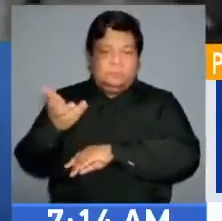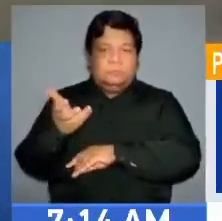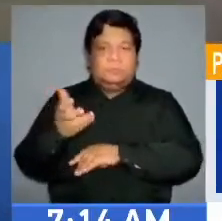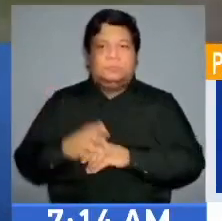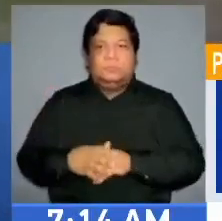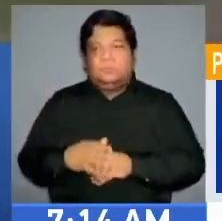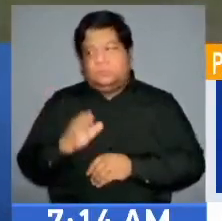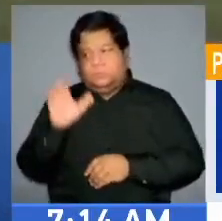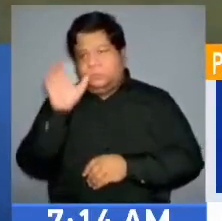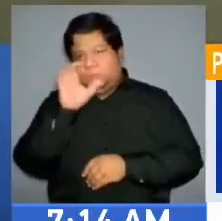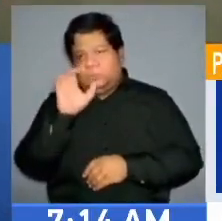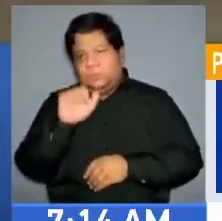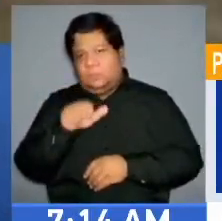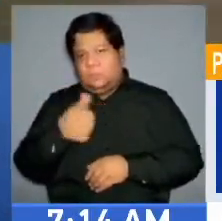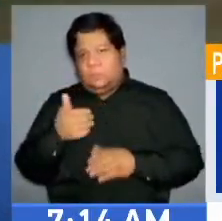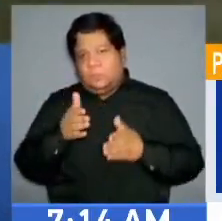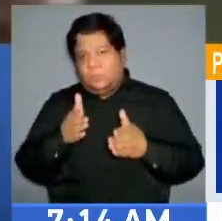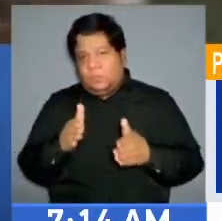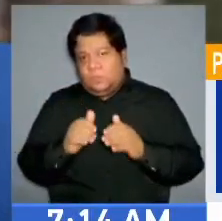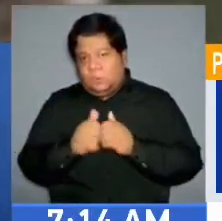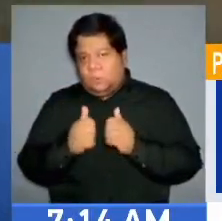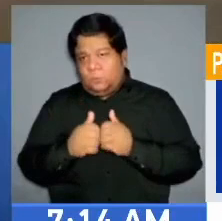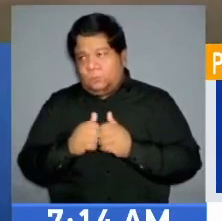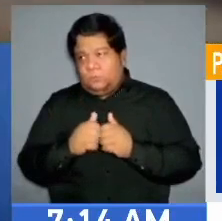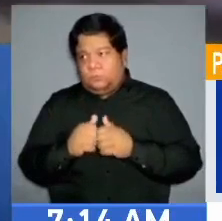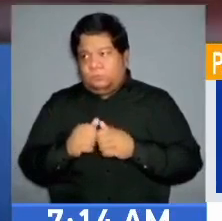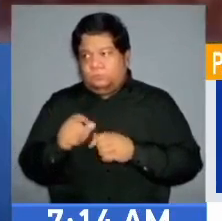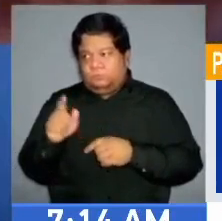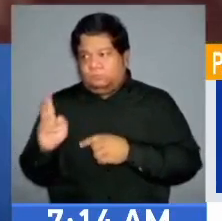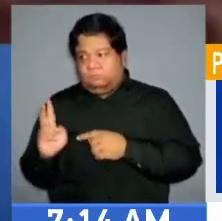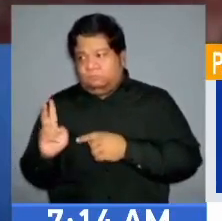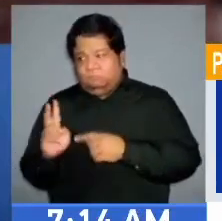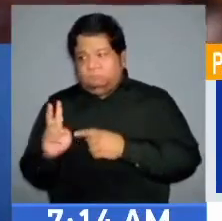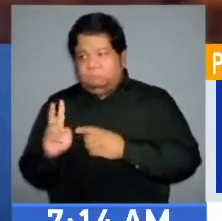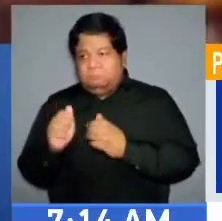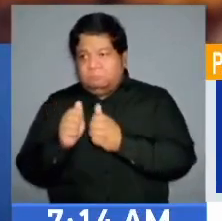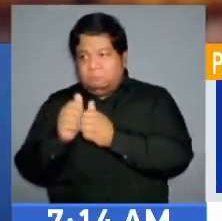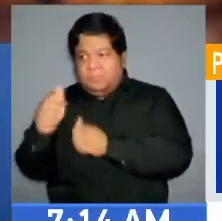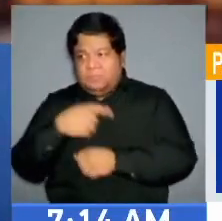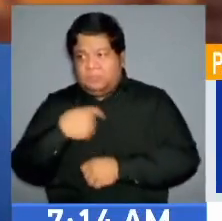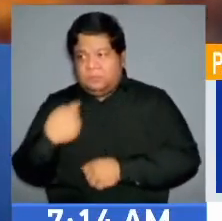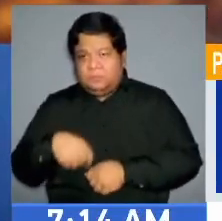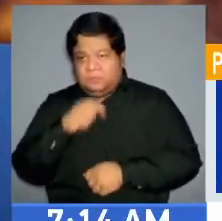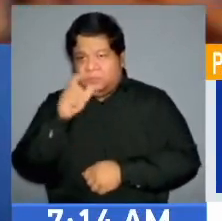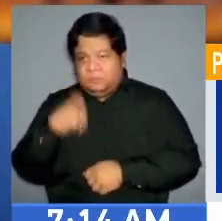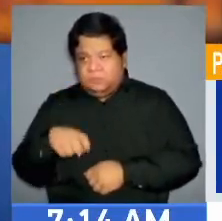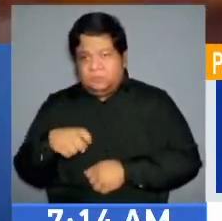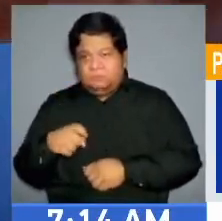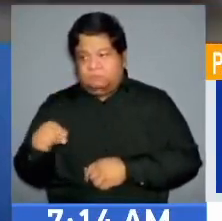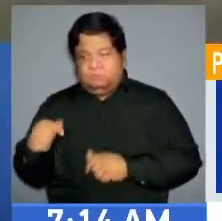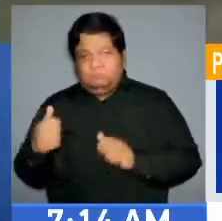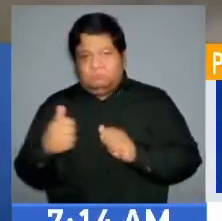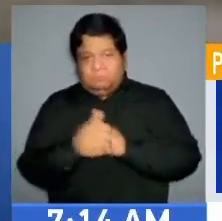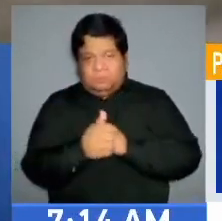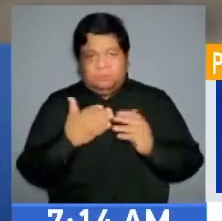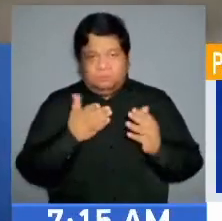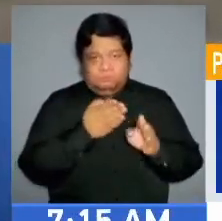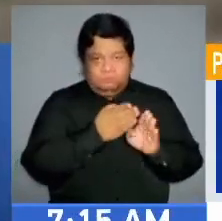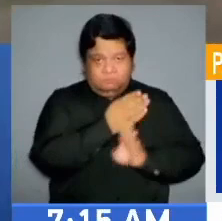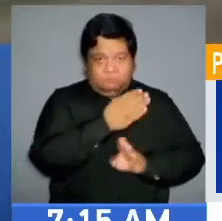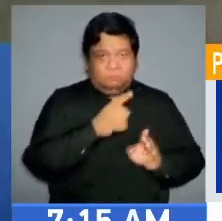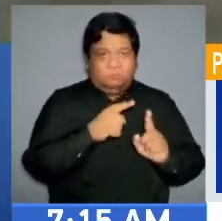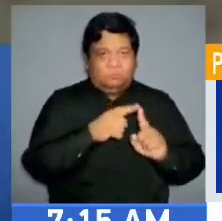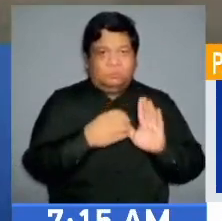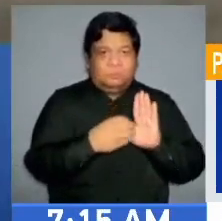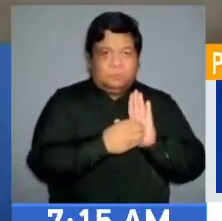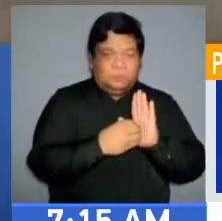through China, makadaan direct to Bangkok. Kasi galing Bangkok sila nakakalipad ng Pilipinas. So, babalitan namin kayo